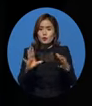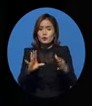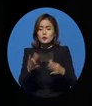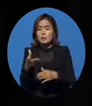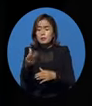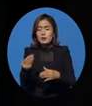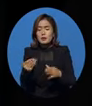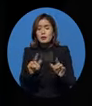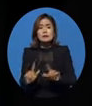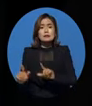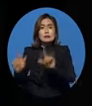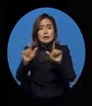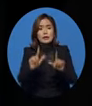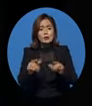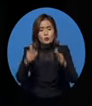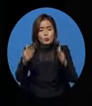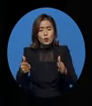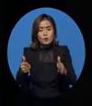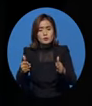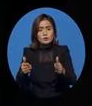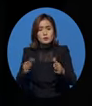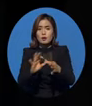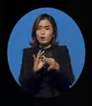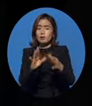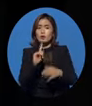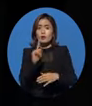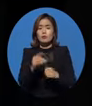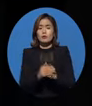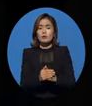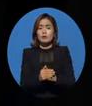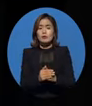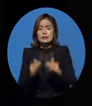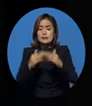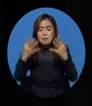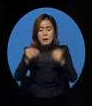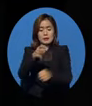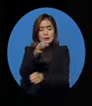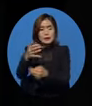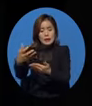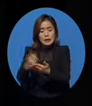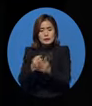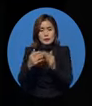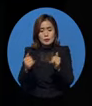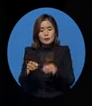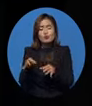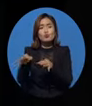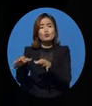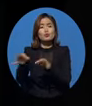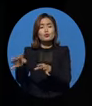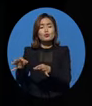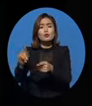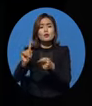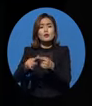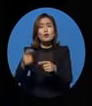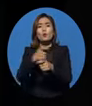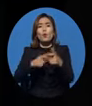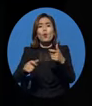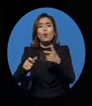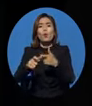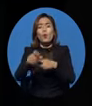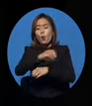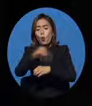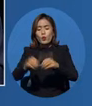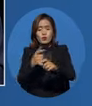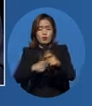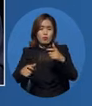동안 주택 수에 포함되지 않는다 그래서 이게 그 다주택자 들의 투기하는 그런 통로를 만들어 주는거 아니냐